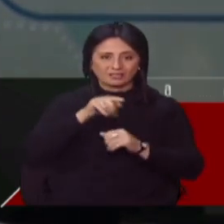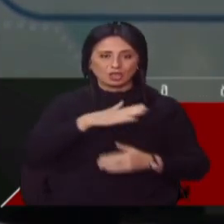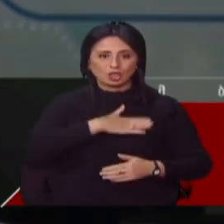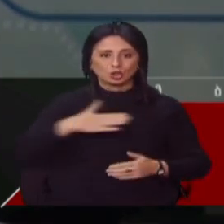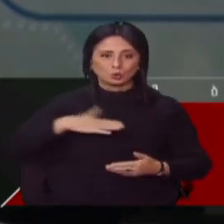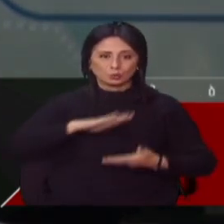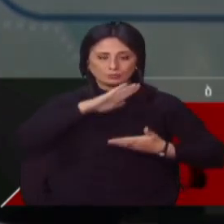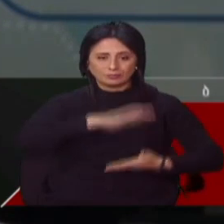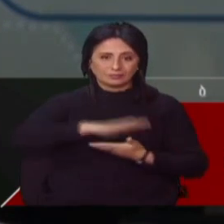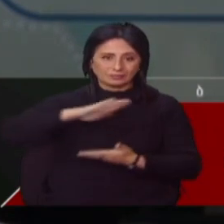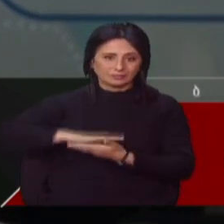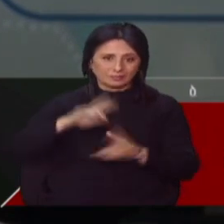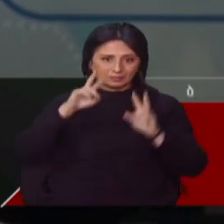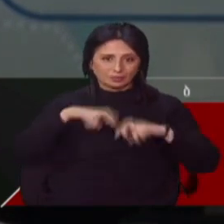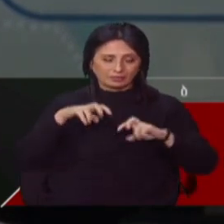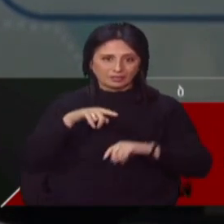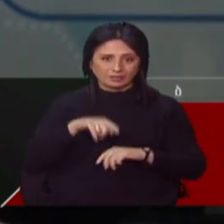ძუძუს სკრინინგი.